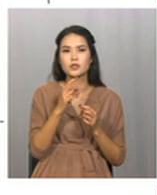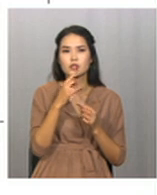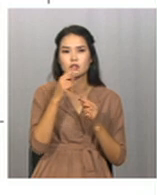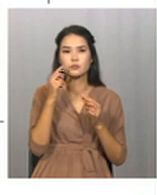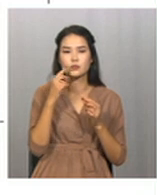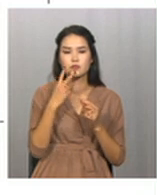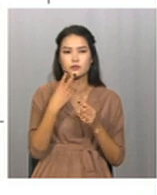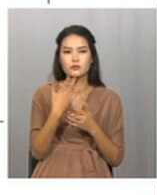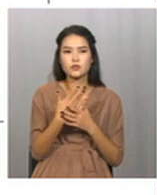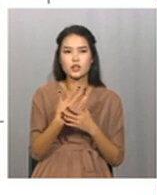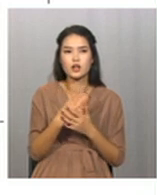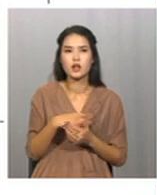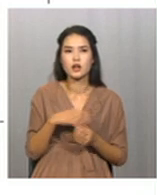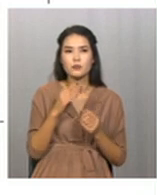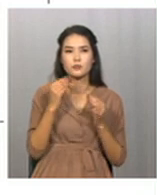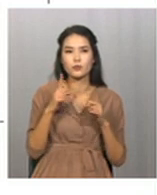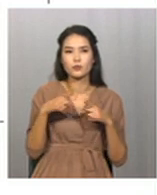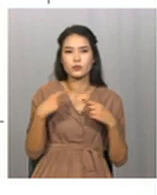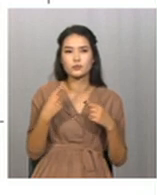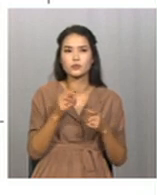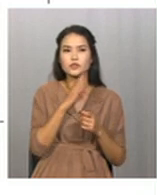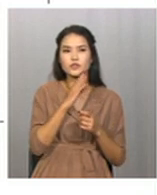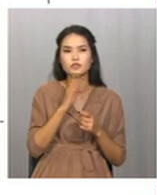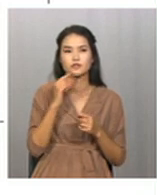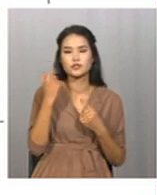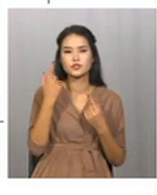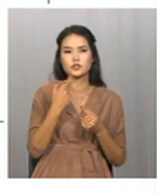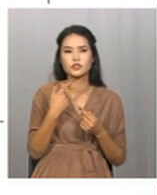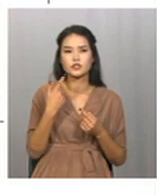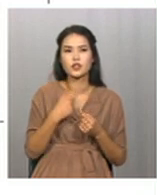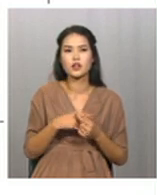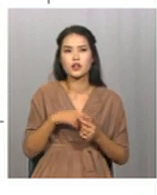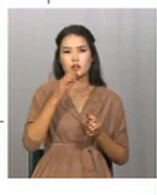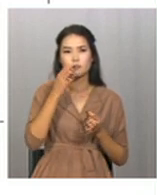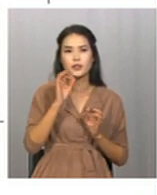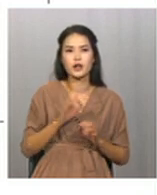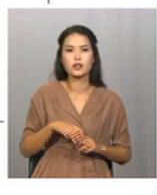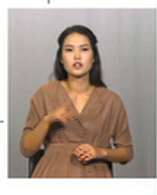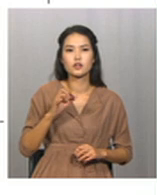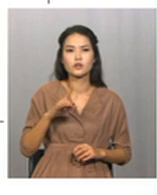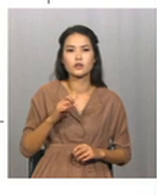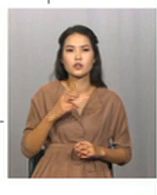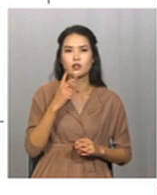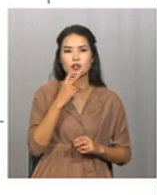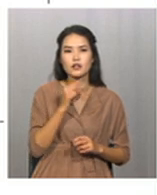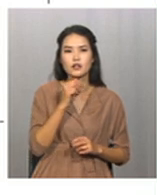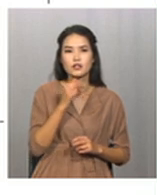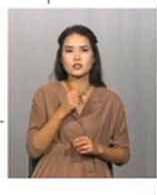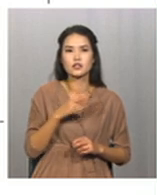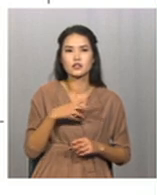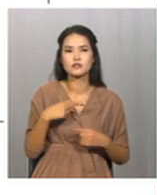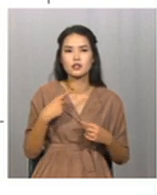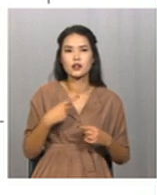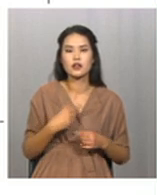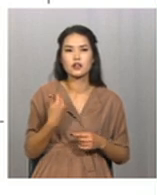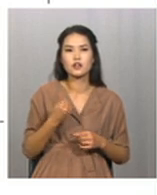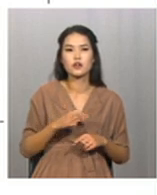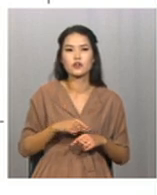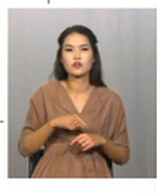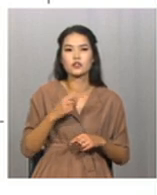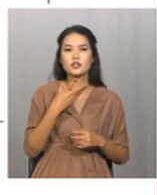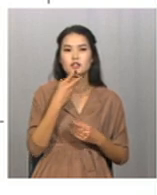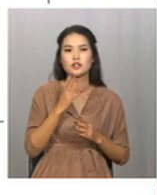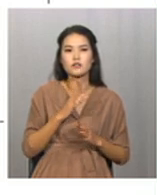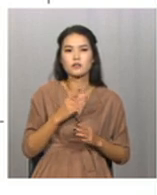выражением. Пленительная улыбка, женственные черты, пикантная, задорно-кокетливая мимика. Ее грациозная